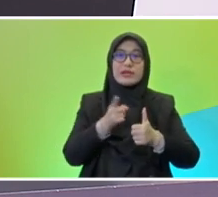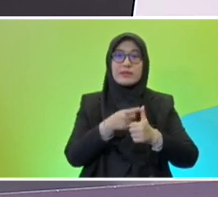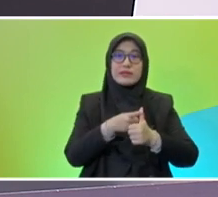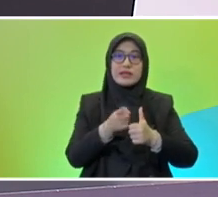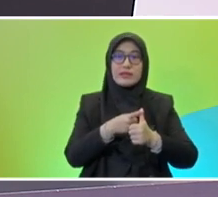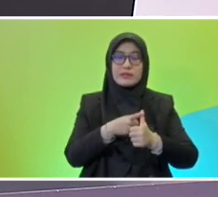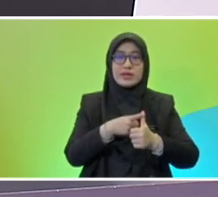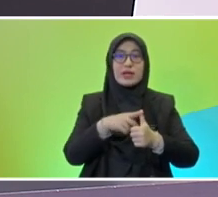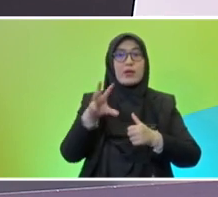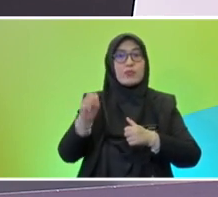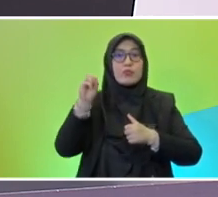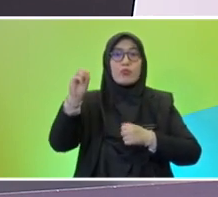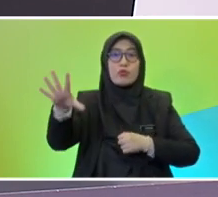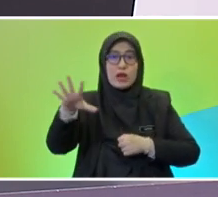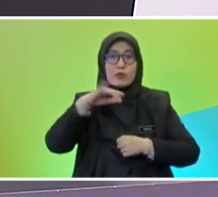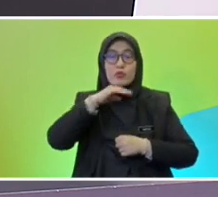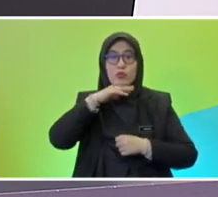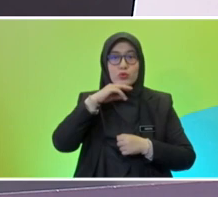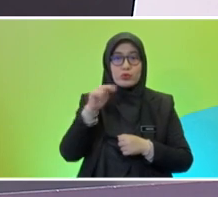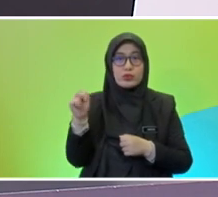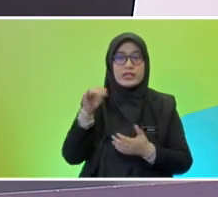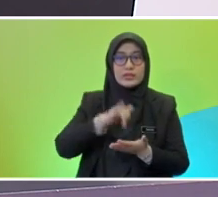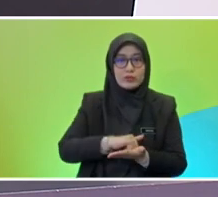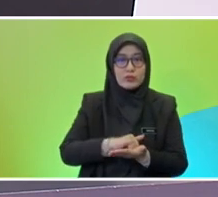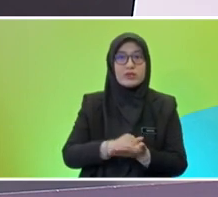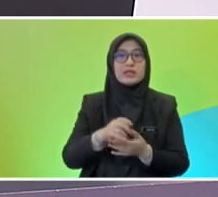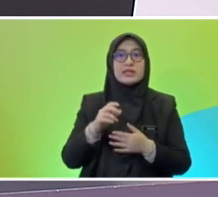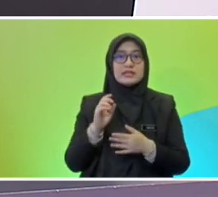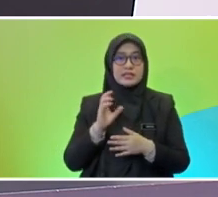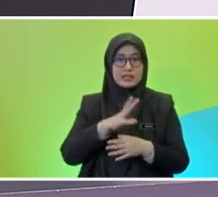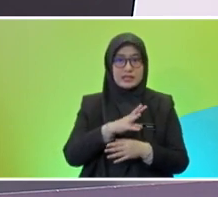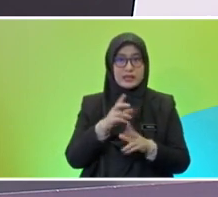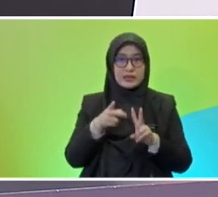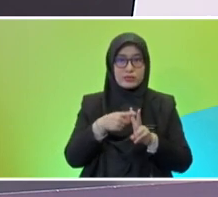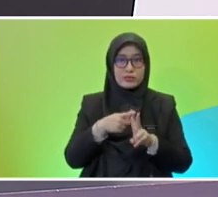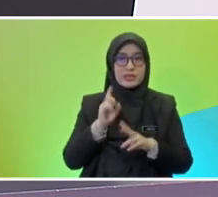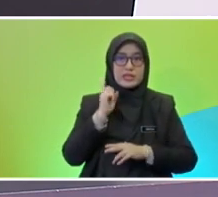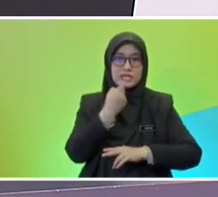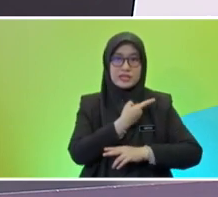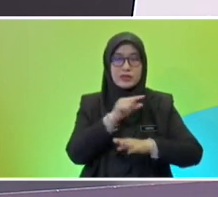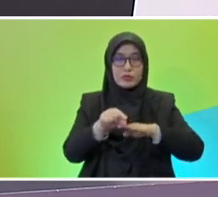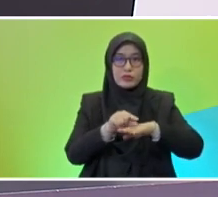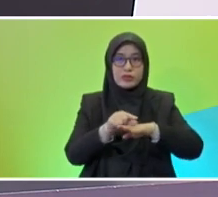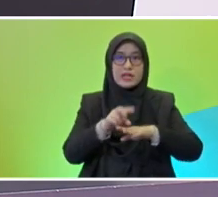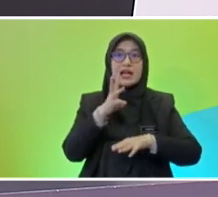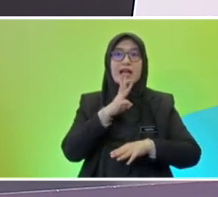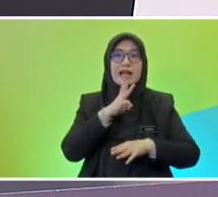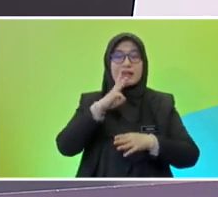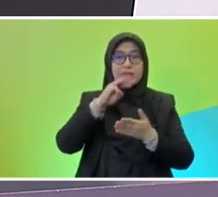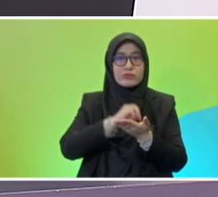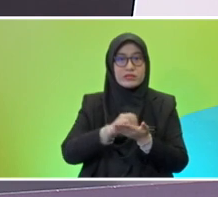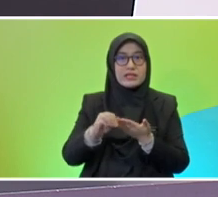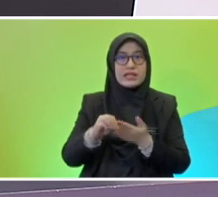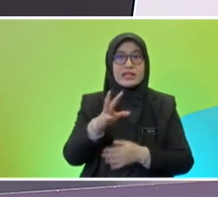kotoran tersebut kemudian kita menggunakan kita gunakan air mutlak kemudian kita letak bersihkan ah